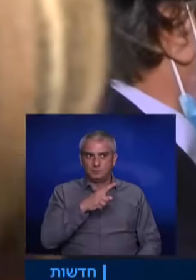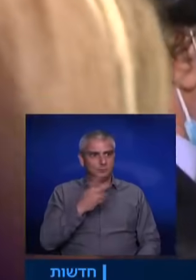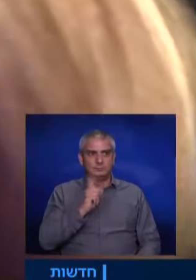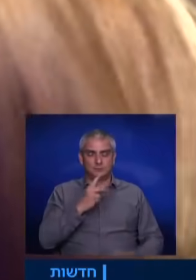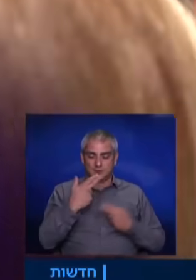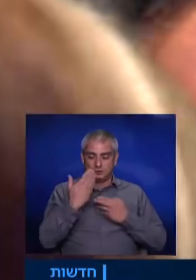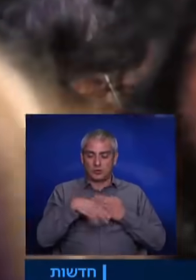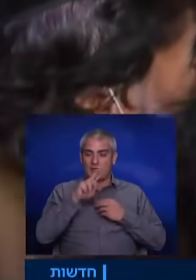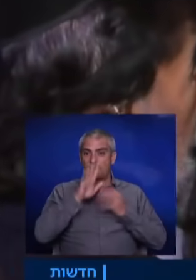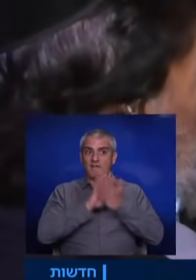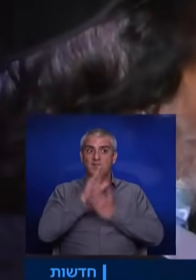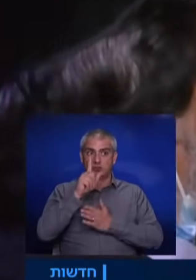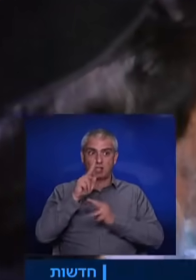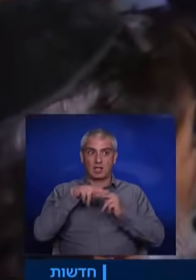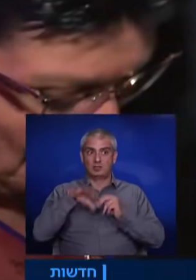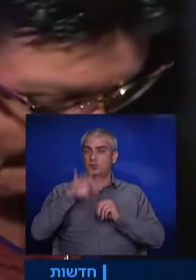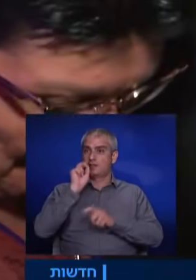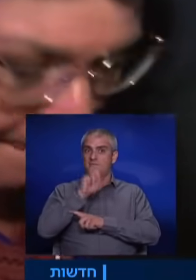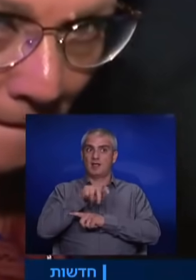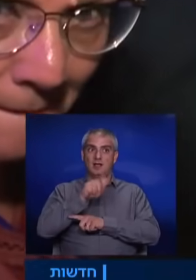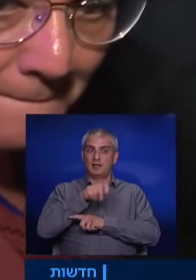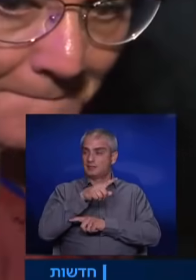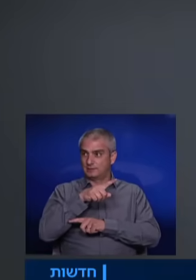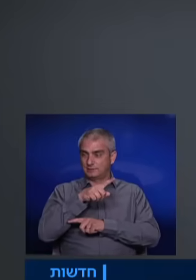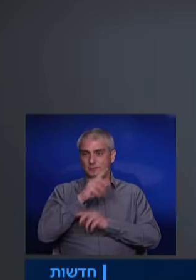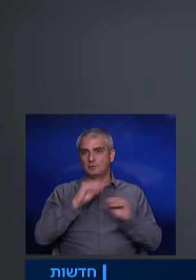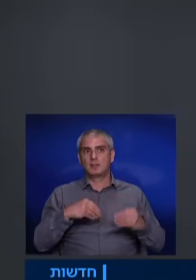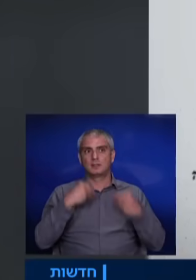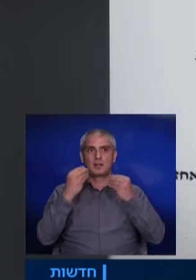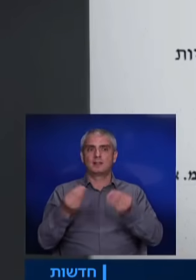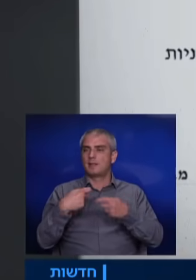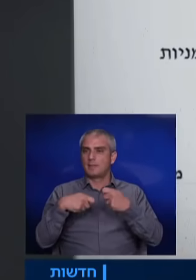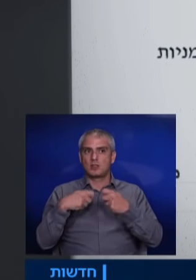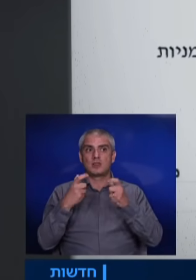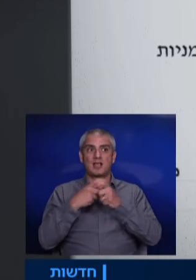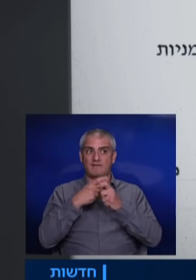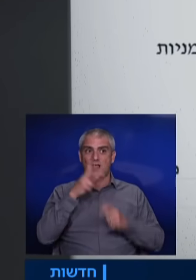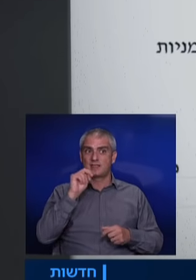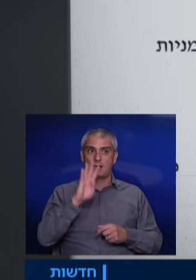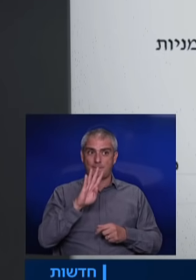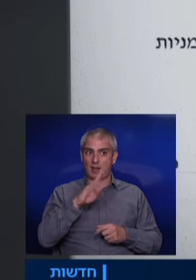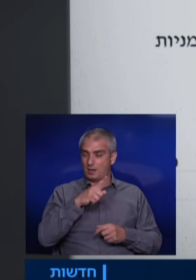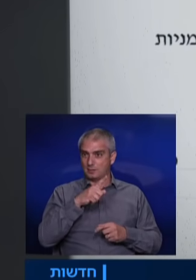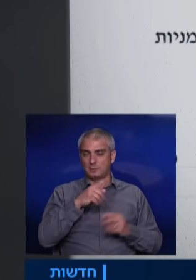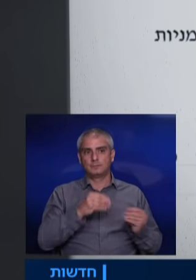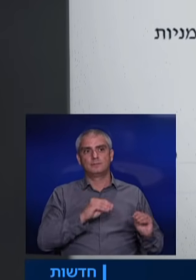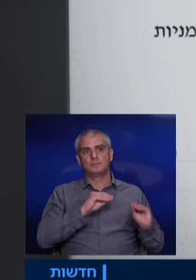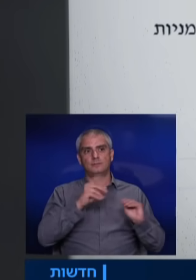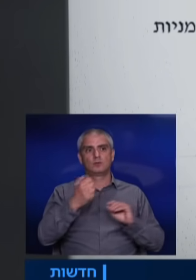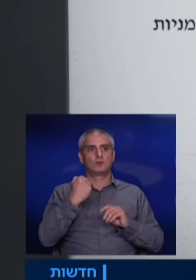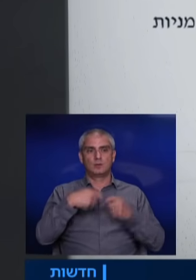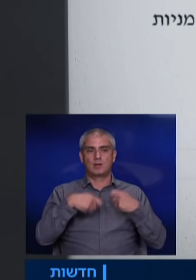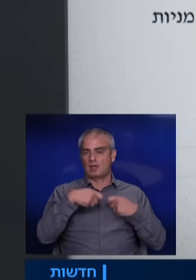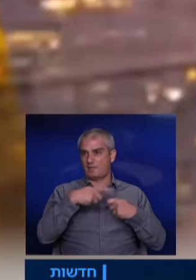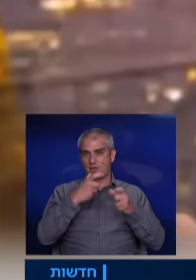סוף 2019, לאחר שנבחר לכנסת, העביר ברקת את המניות בחברת ניר ברקת בעם, דרכה הוא מחזיק